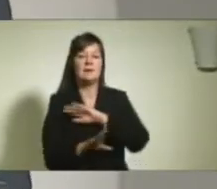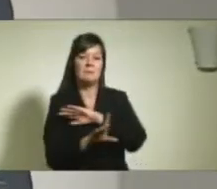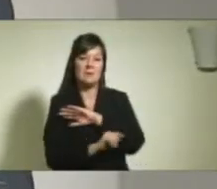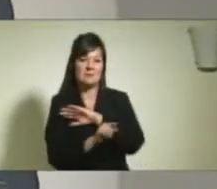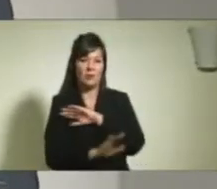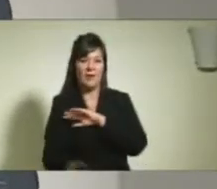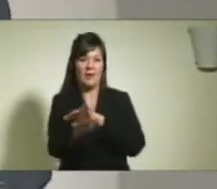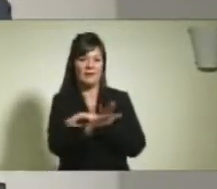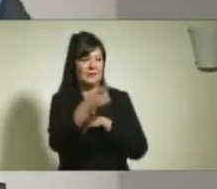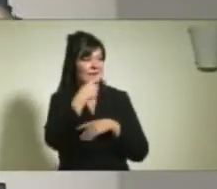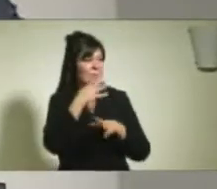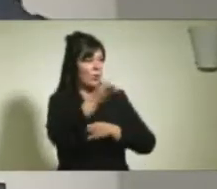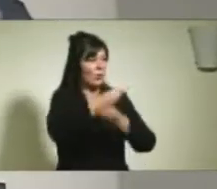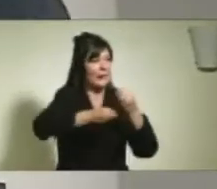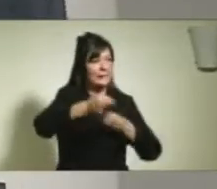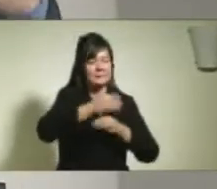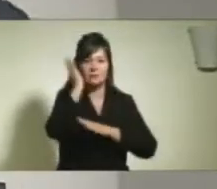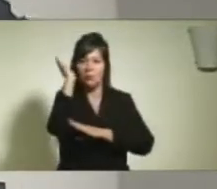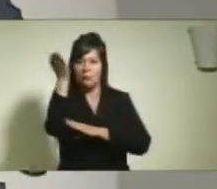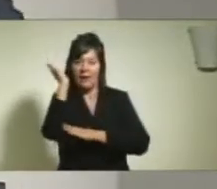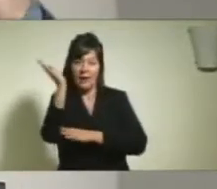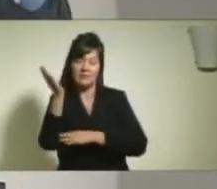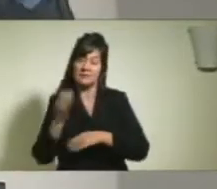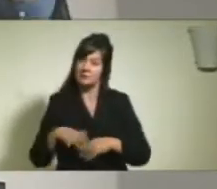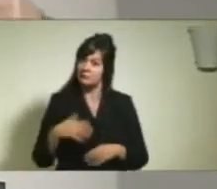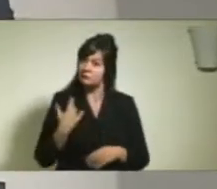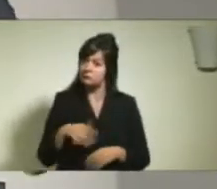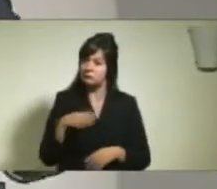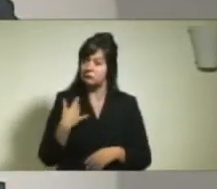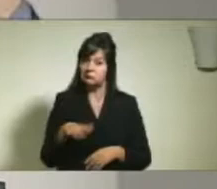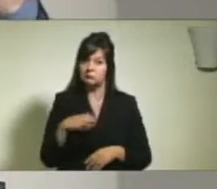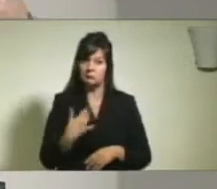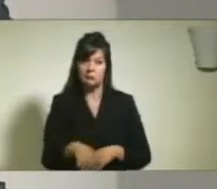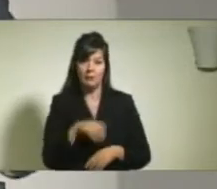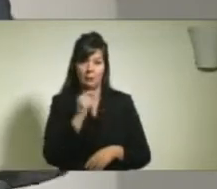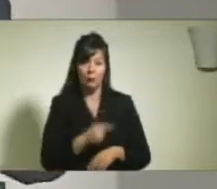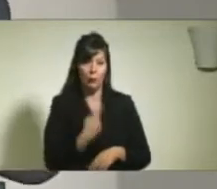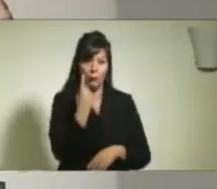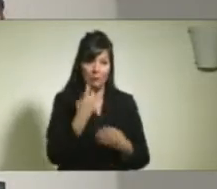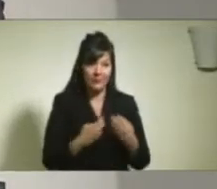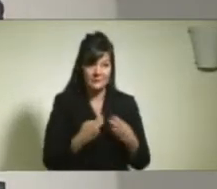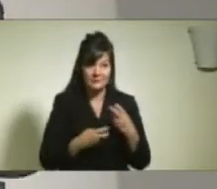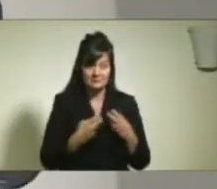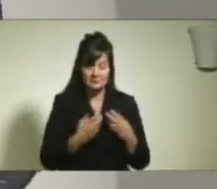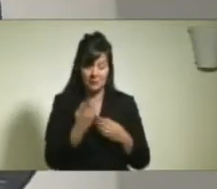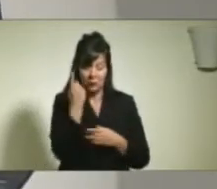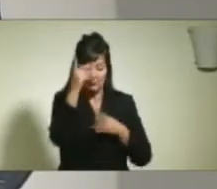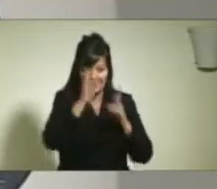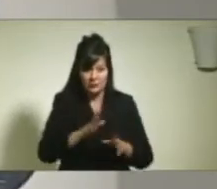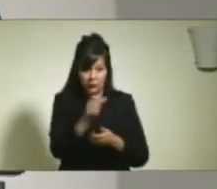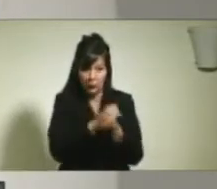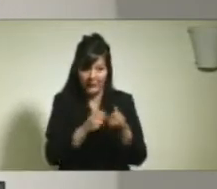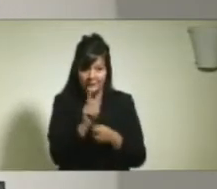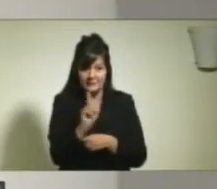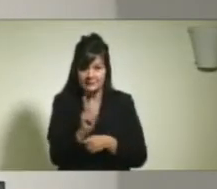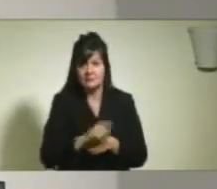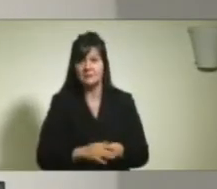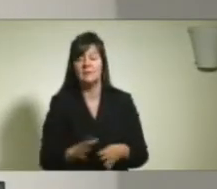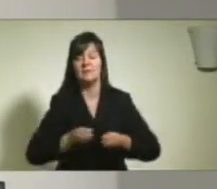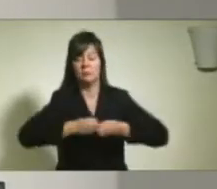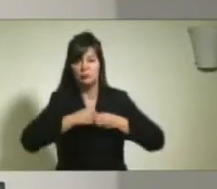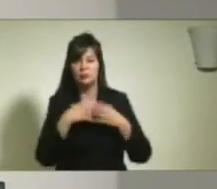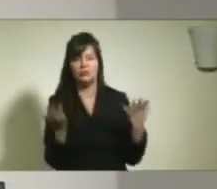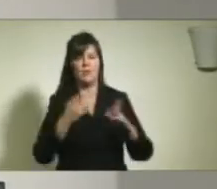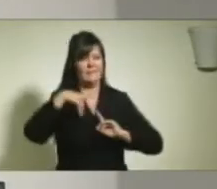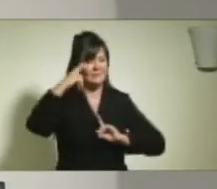éléments de cette conférence-là, parce que ça prend toute une machine pour être en mesure de les